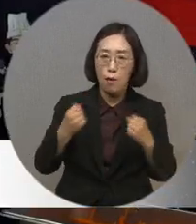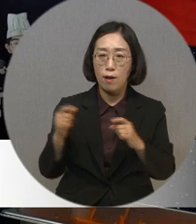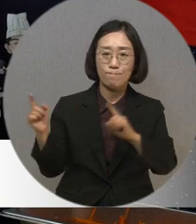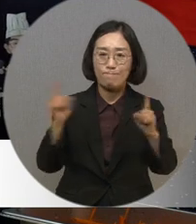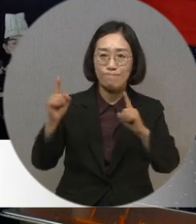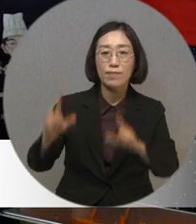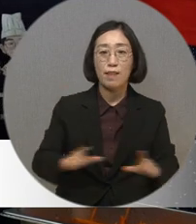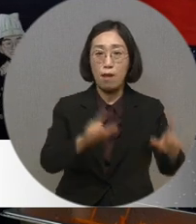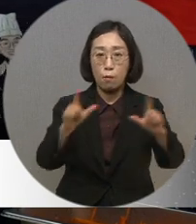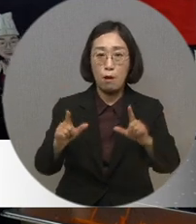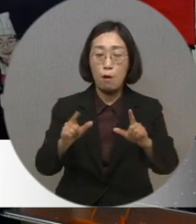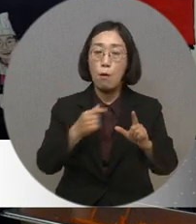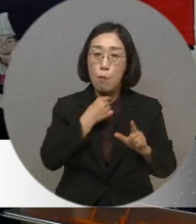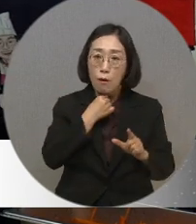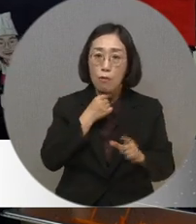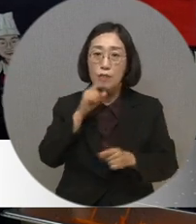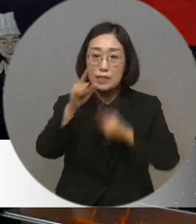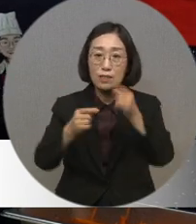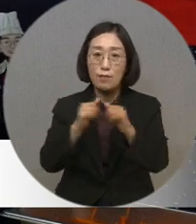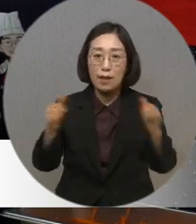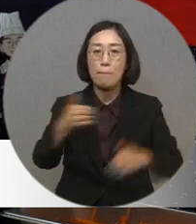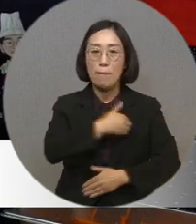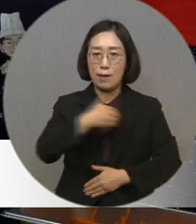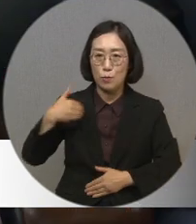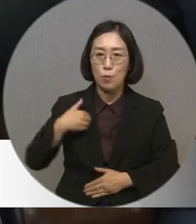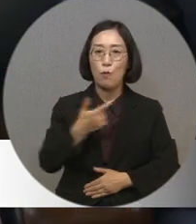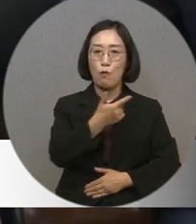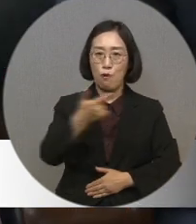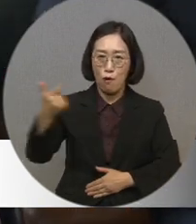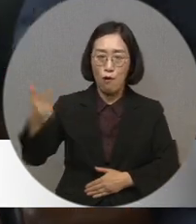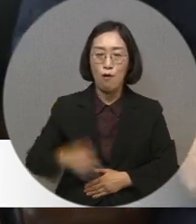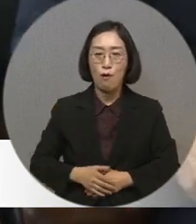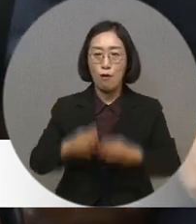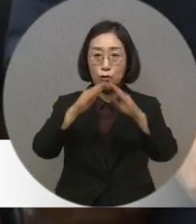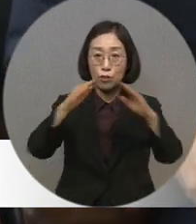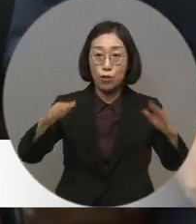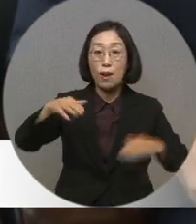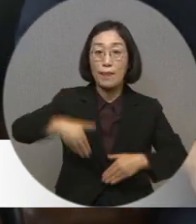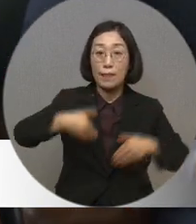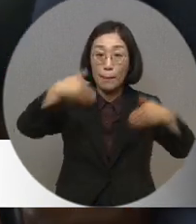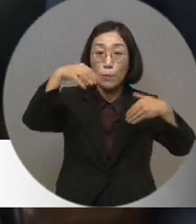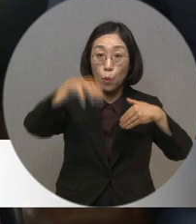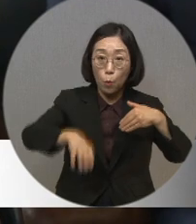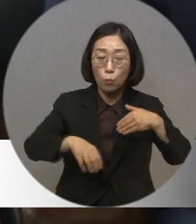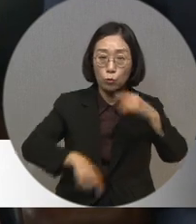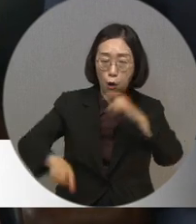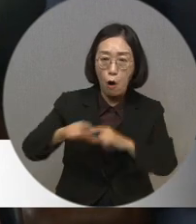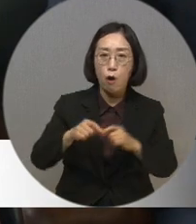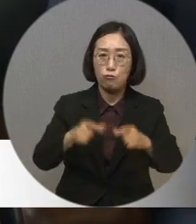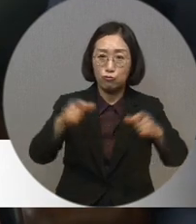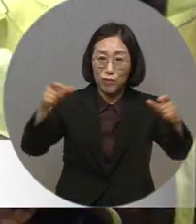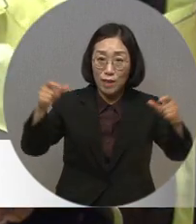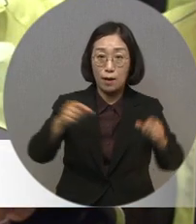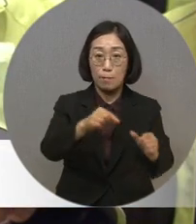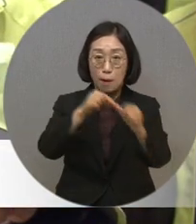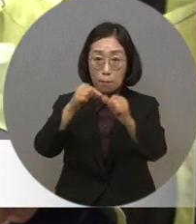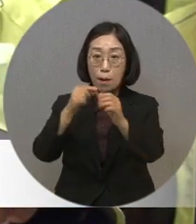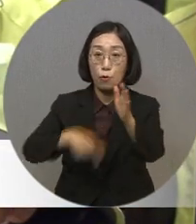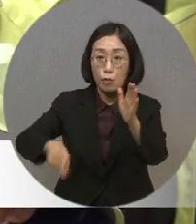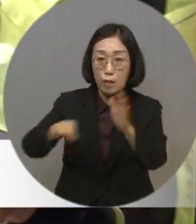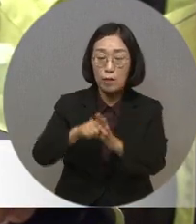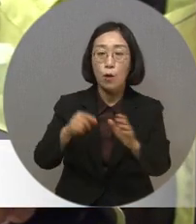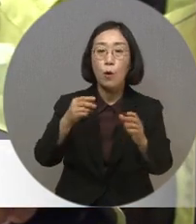가져다 줘 참여자들의 만족도가 높습니다. 전남도는 더 많은 어르신이 사업에 참여하실 수 있도록